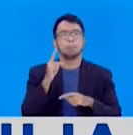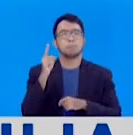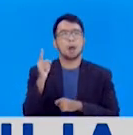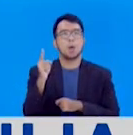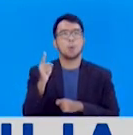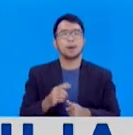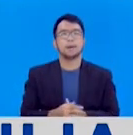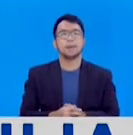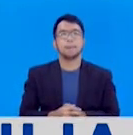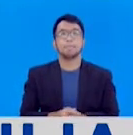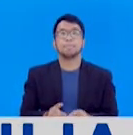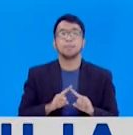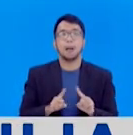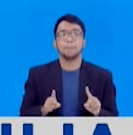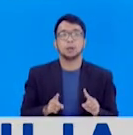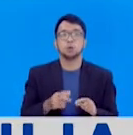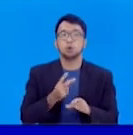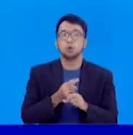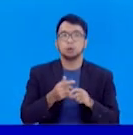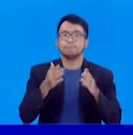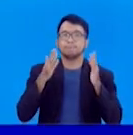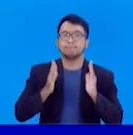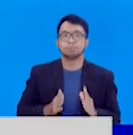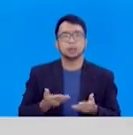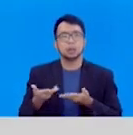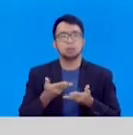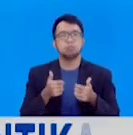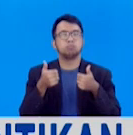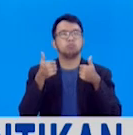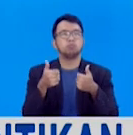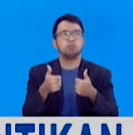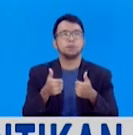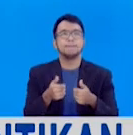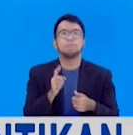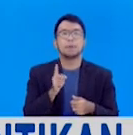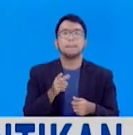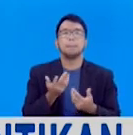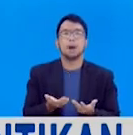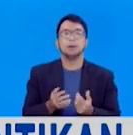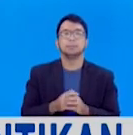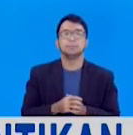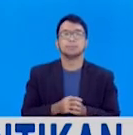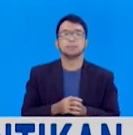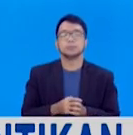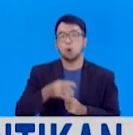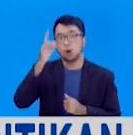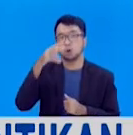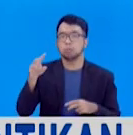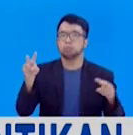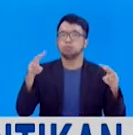tapi jasa mereka sangat besar karena selain menjadi teladan dan seluruh